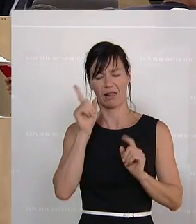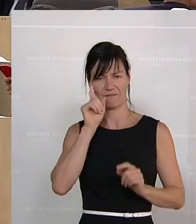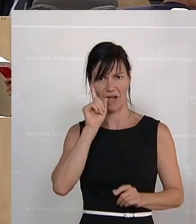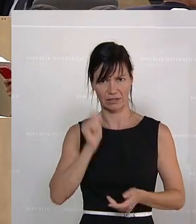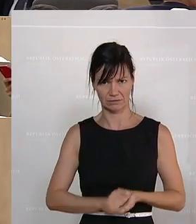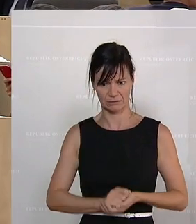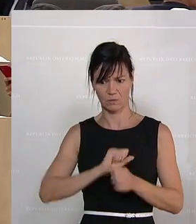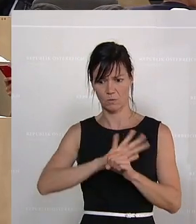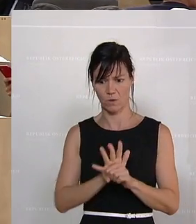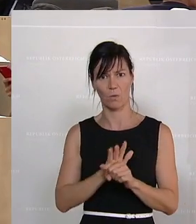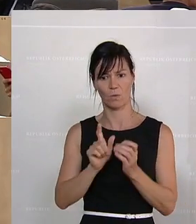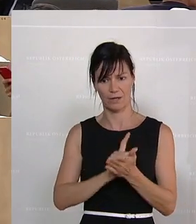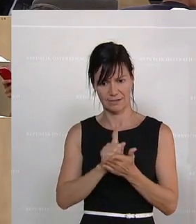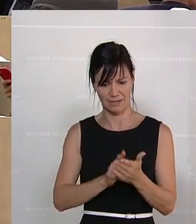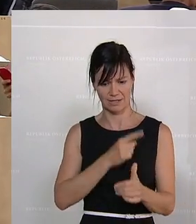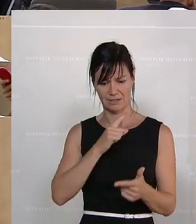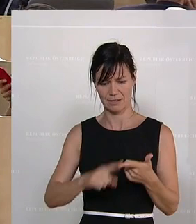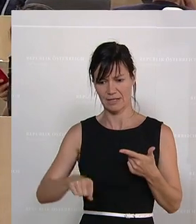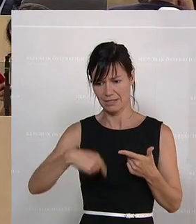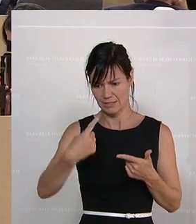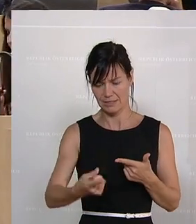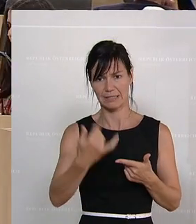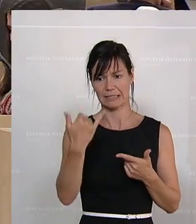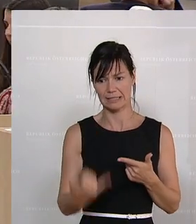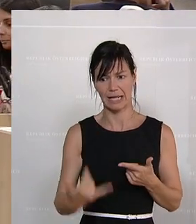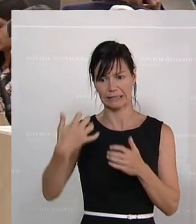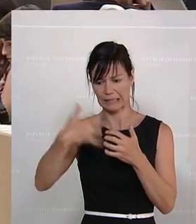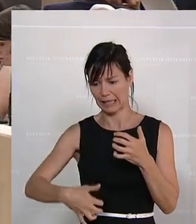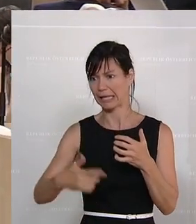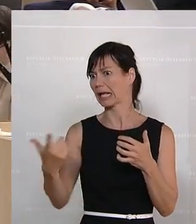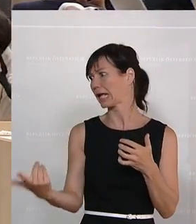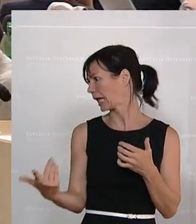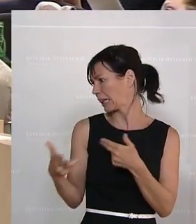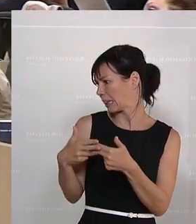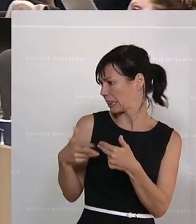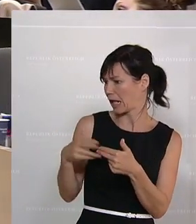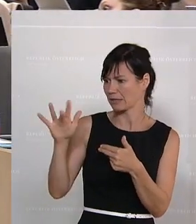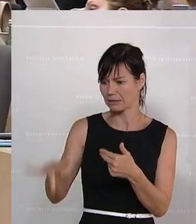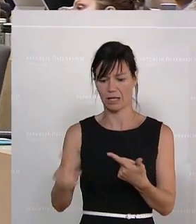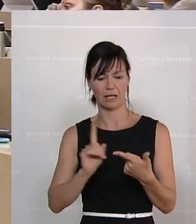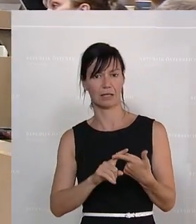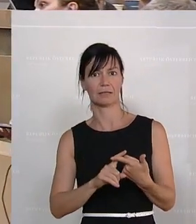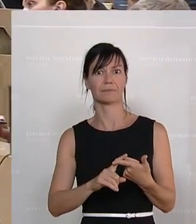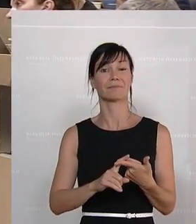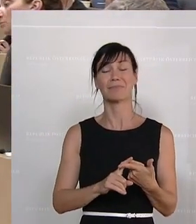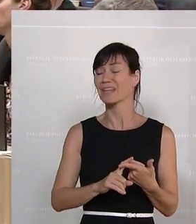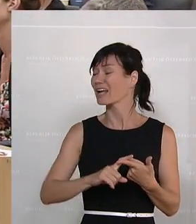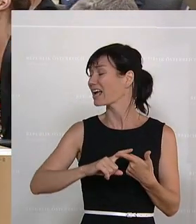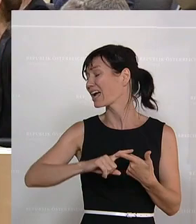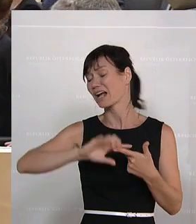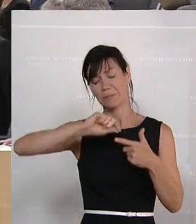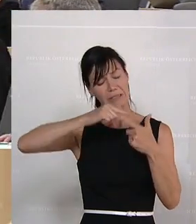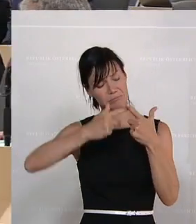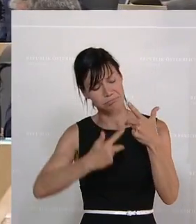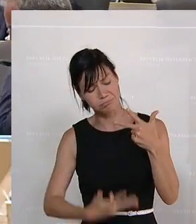die korona zeit jetzt kommt jetzt ist dass damit ein kläger nicht weit von uns weg daherkommen mittal gefallen